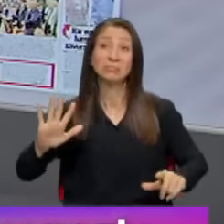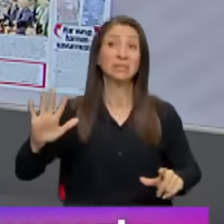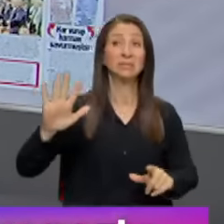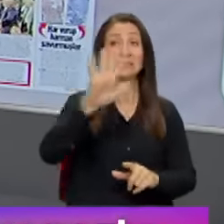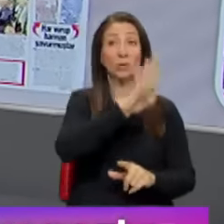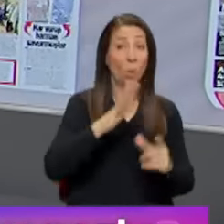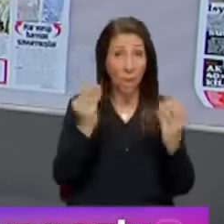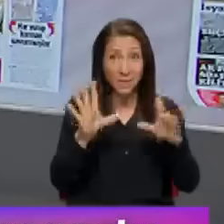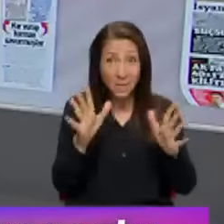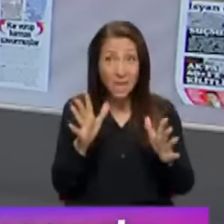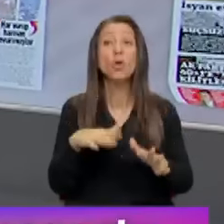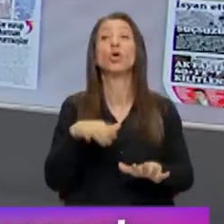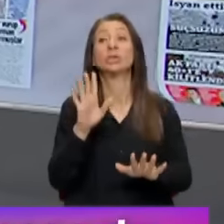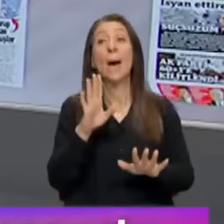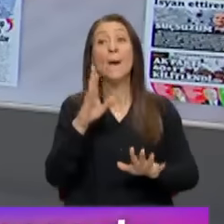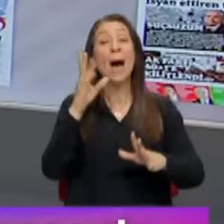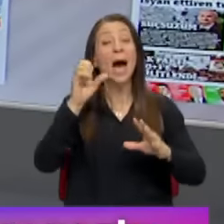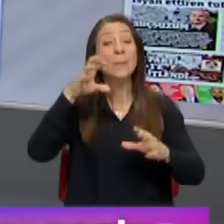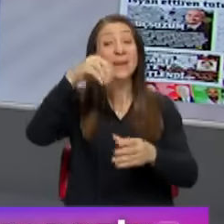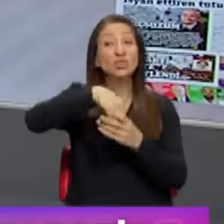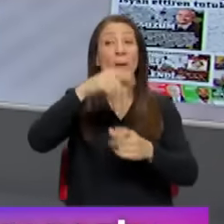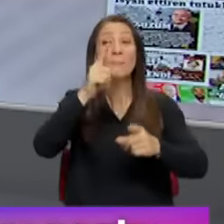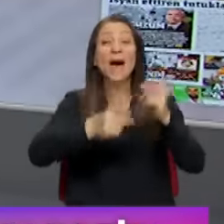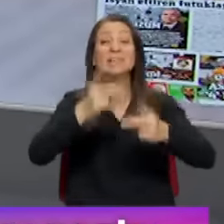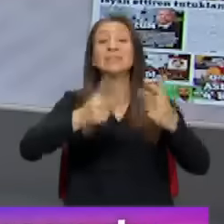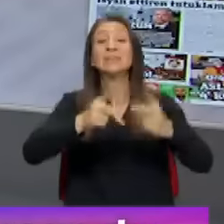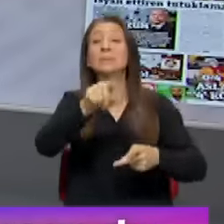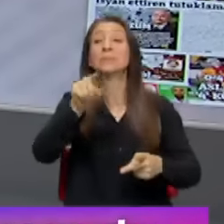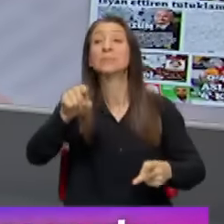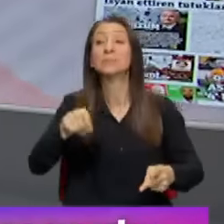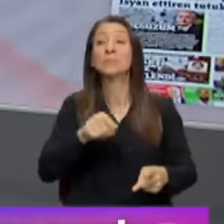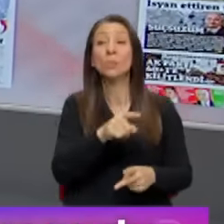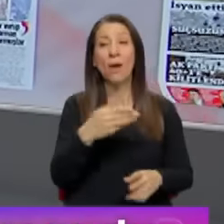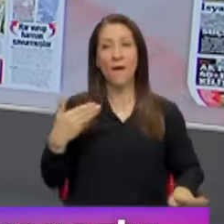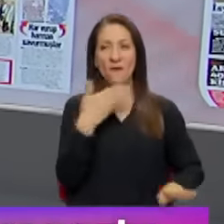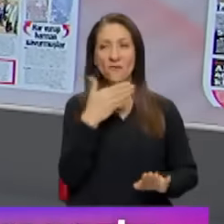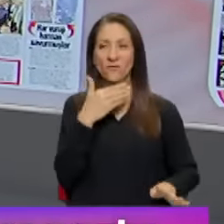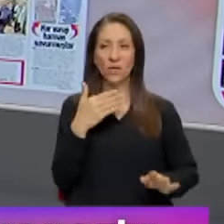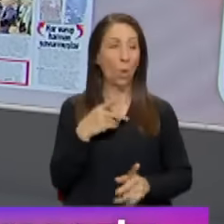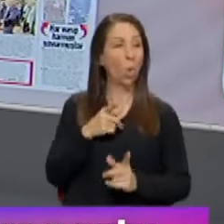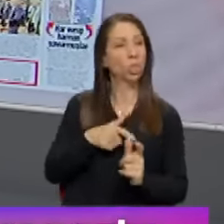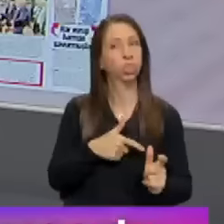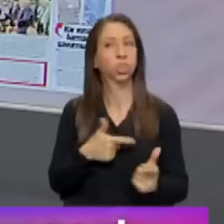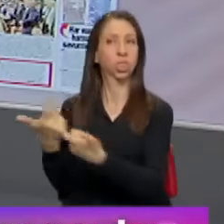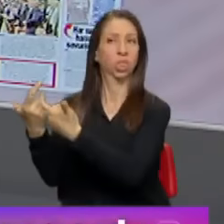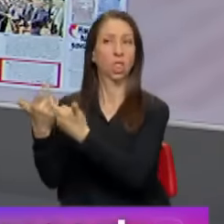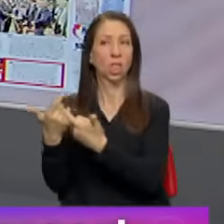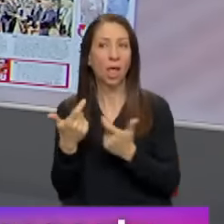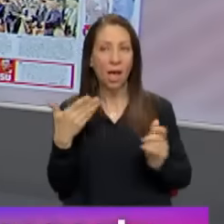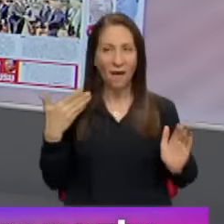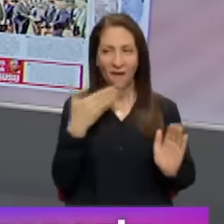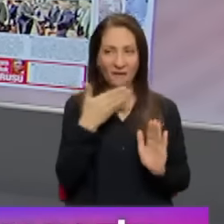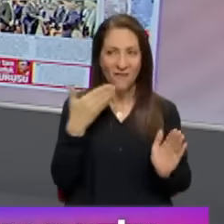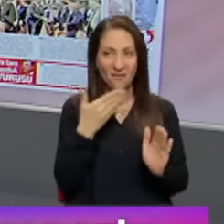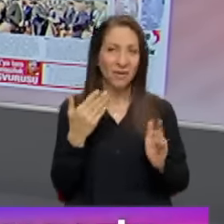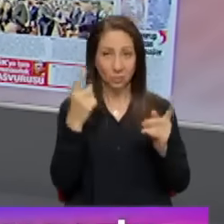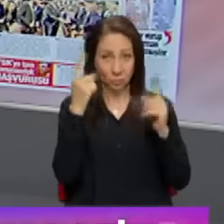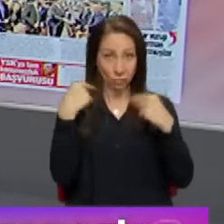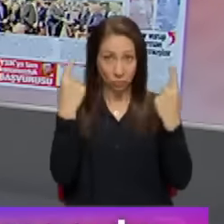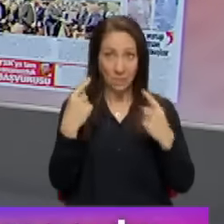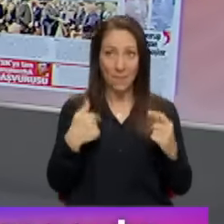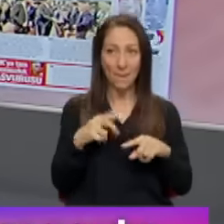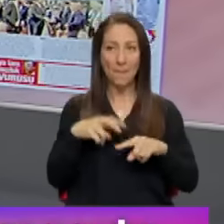olabilir mi? Yoksa birileri, AK Parti içinde birileri bunu fırsata çevireyim de bir kaçış rampası yapayım de